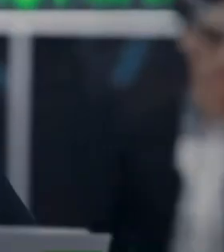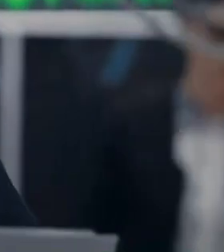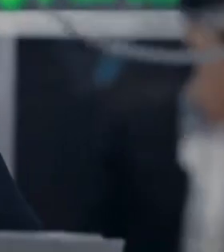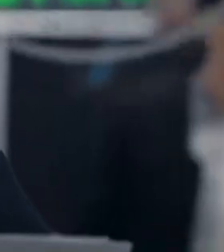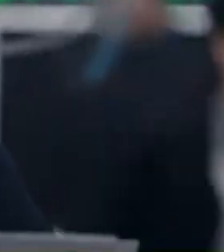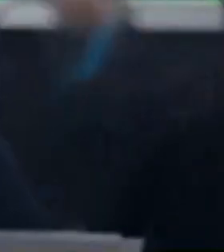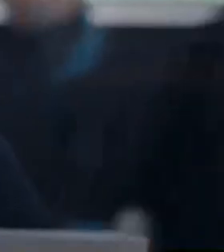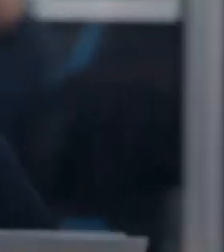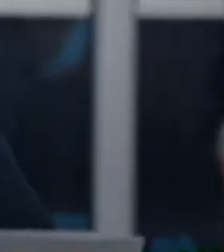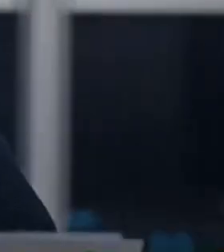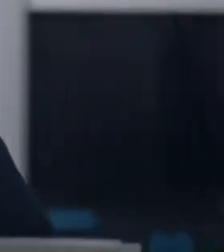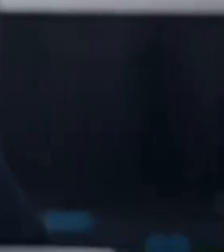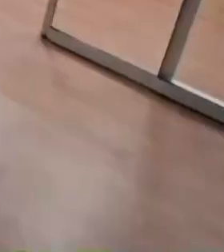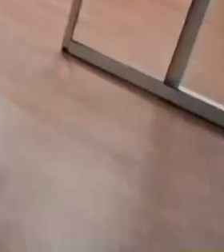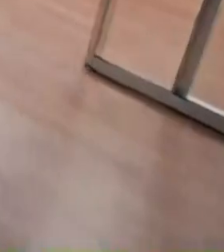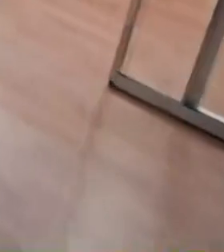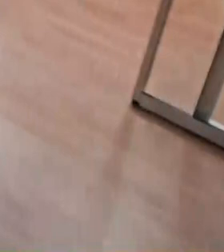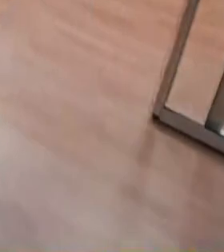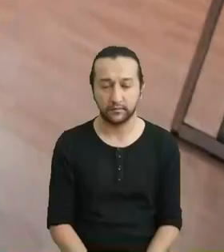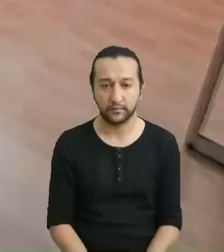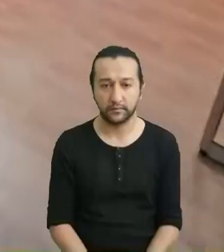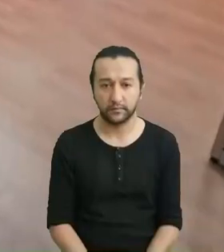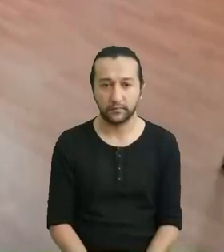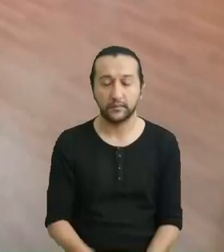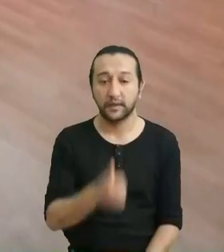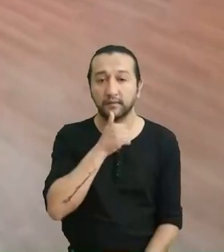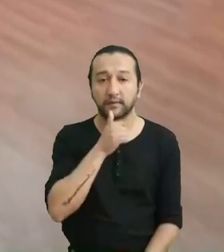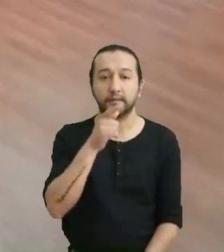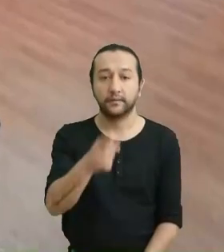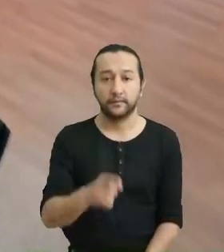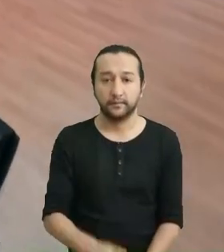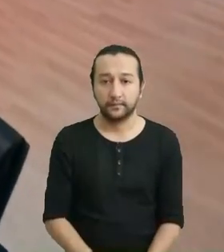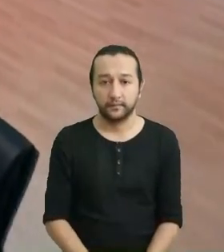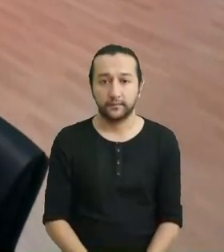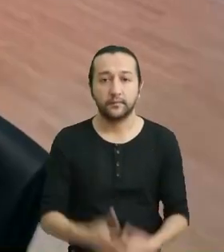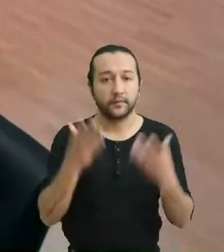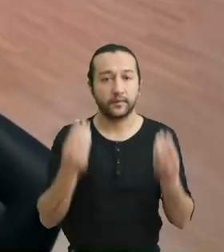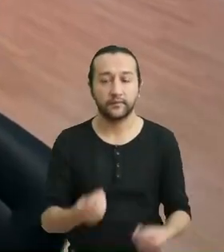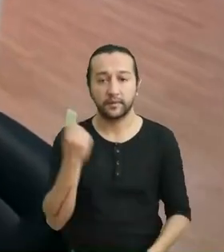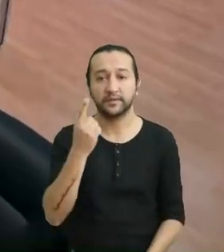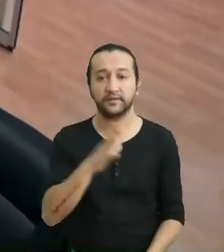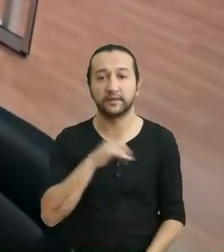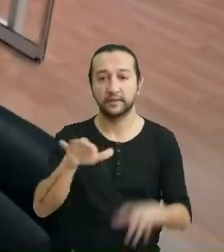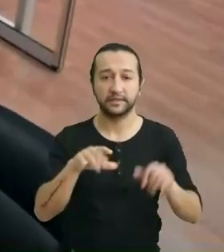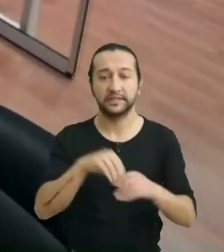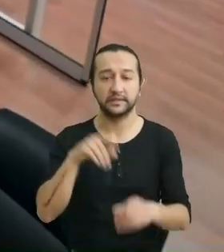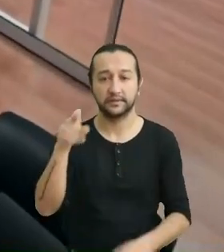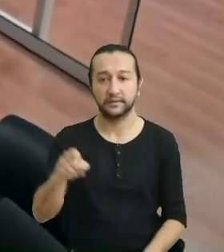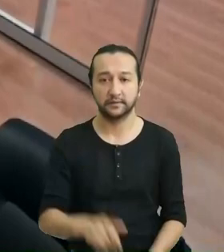Bugün. Gökçe'nin gözleri yaşlı. Efendim? Evet. Bir şey var